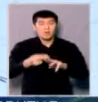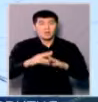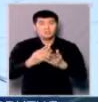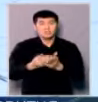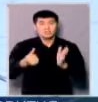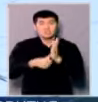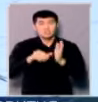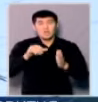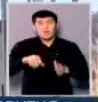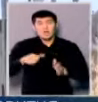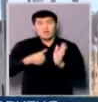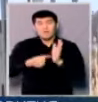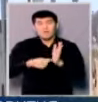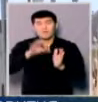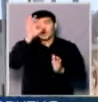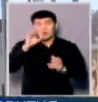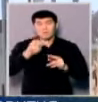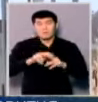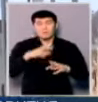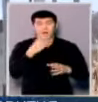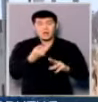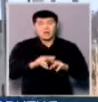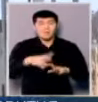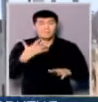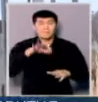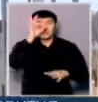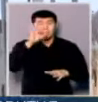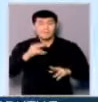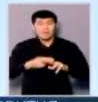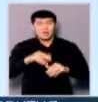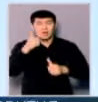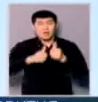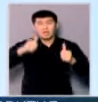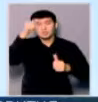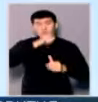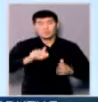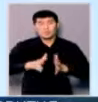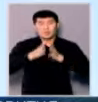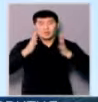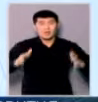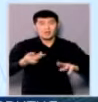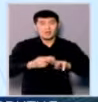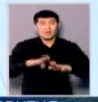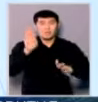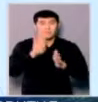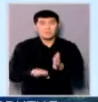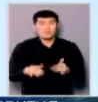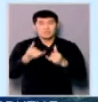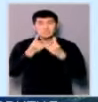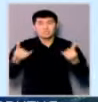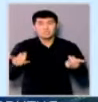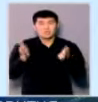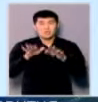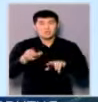более 60%, а тепловых – 50%. С каждым годом увеличивается количество бесхозных сетей